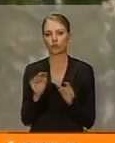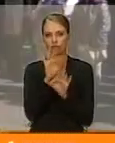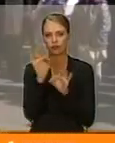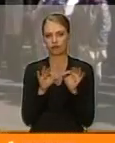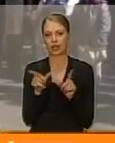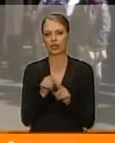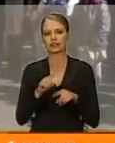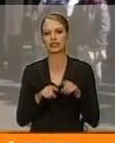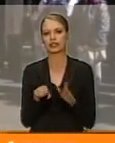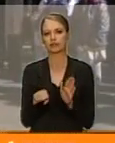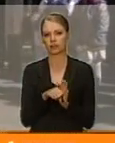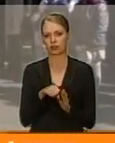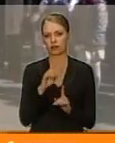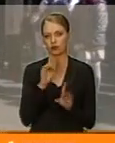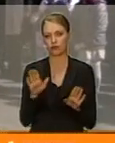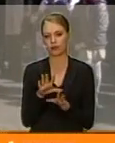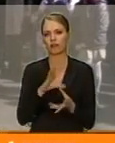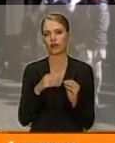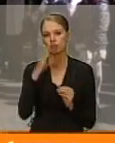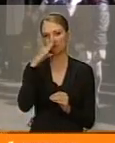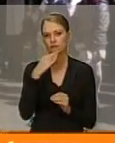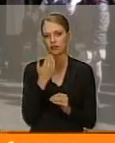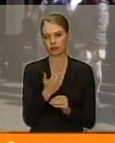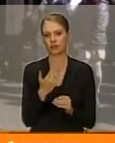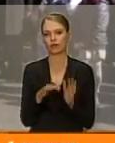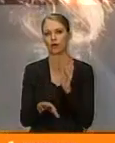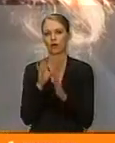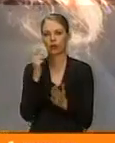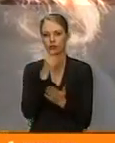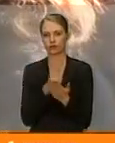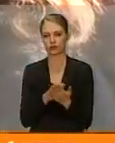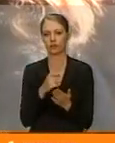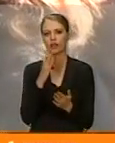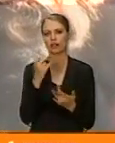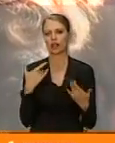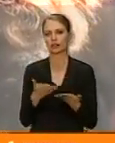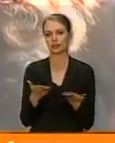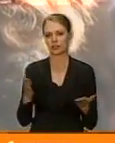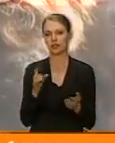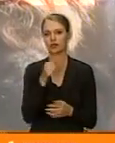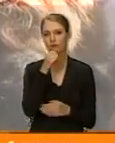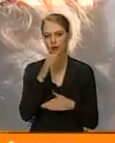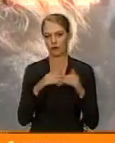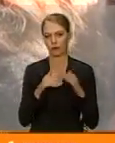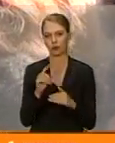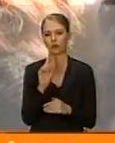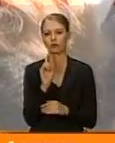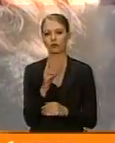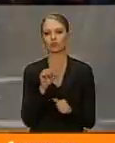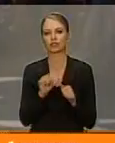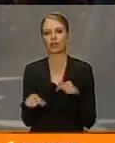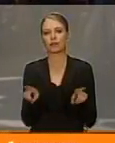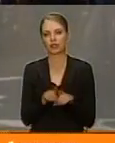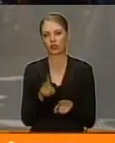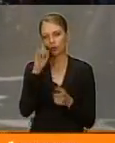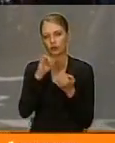із рідними загиблого співака. Зрештою, батьки Андрія Кузьменка обрали зображення свого сина на сцені із мікрофоном у руках, адже саме таким